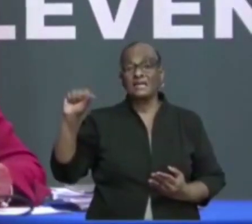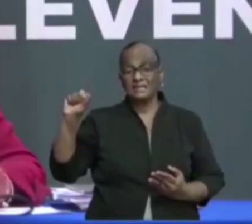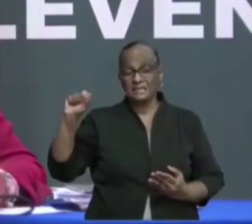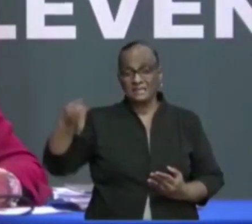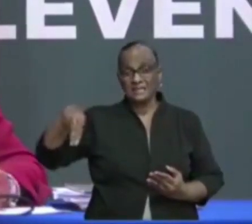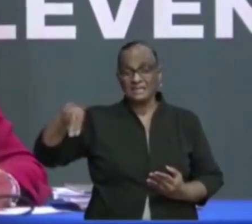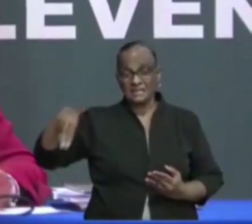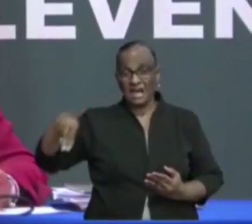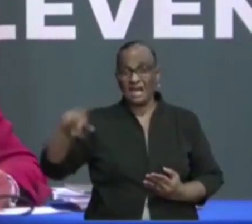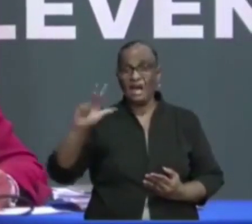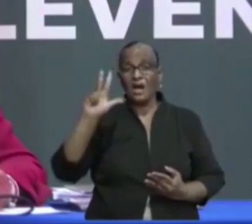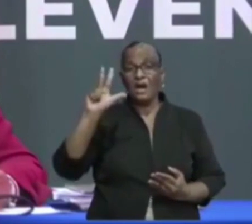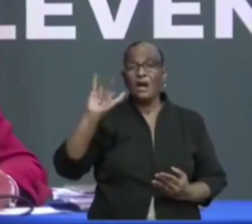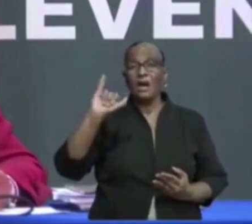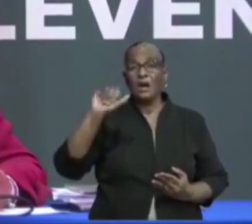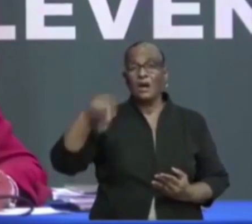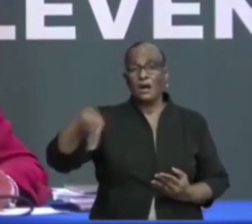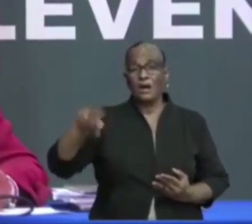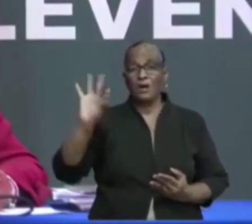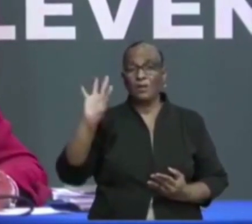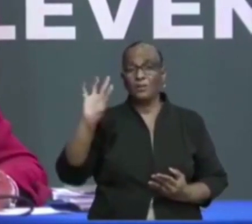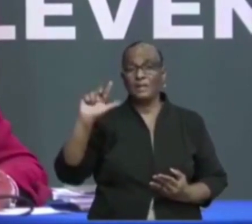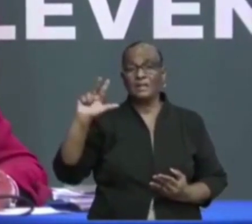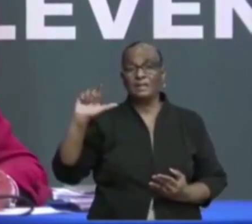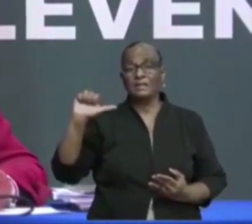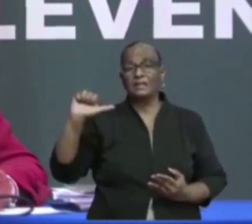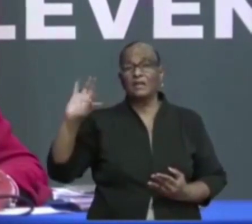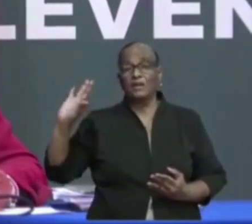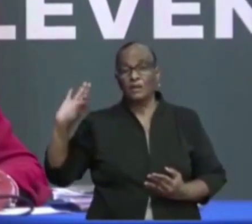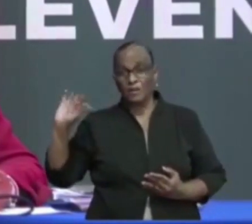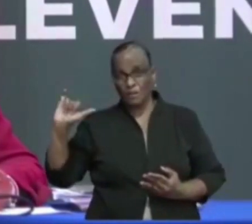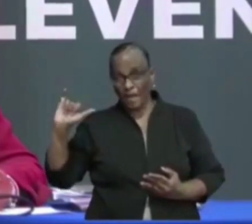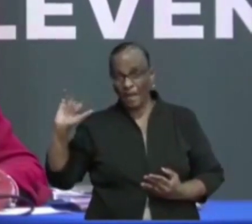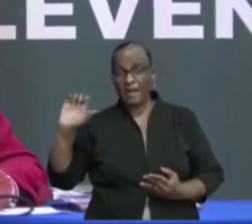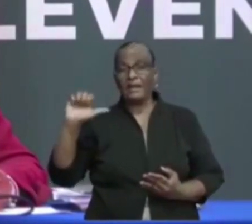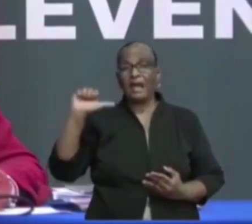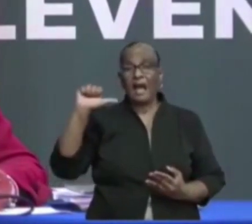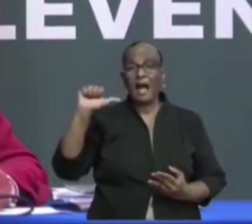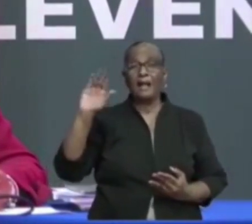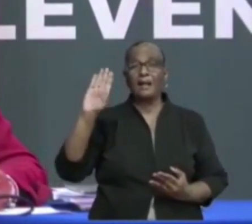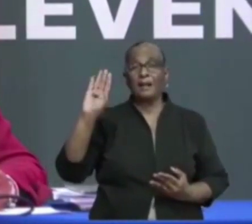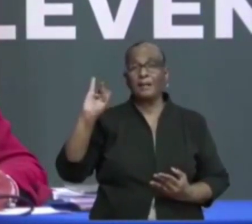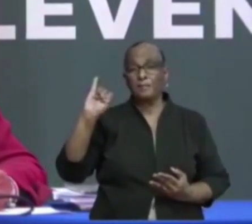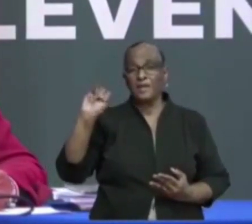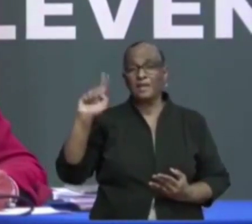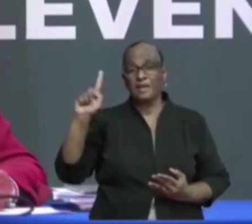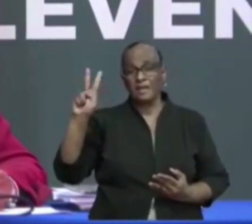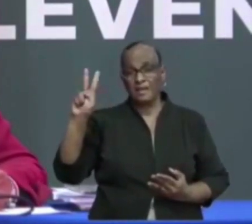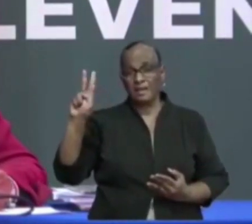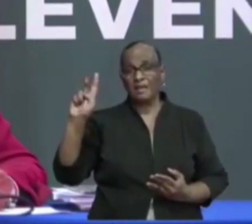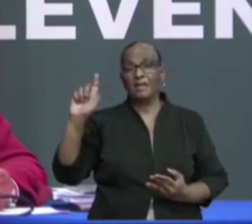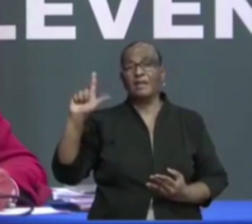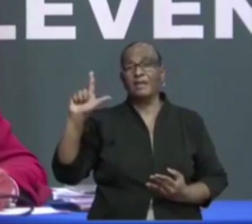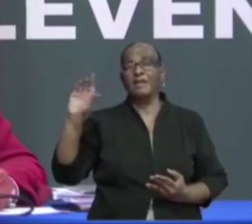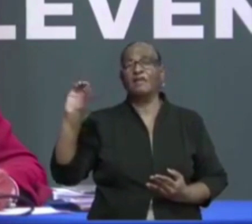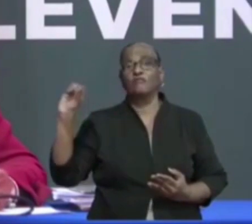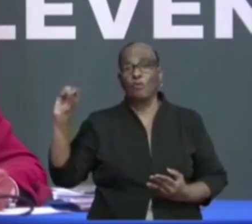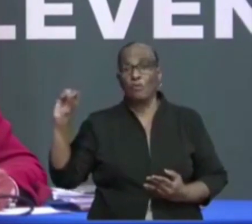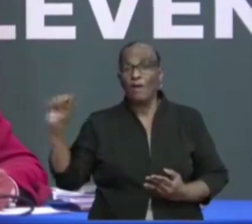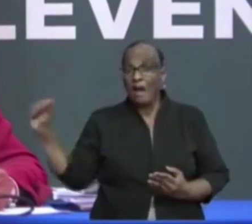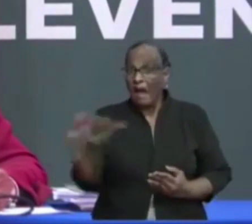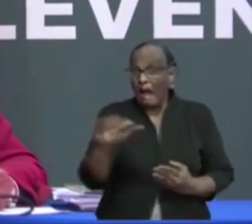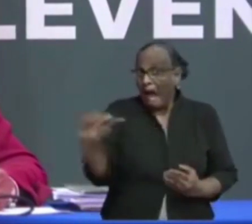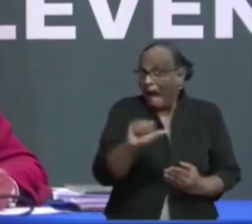OS Wintiwai en Albiflow. Alle andere plekken blijven van